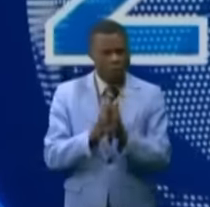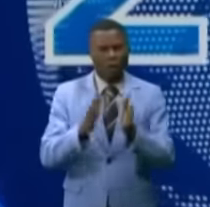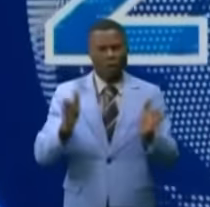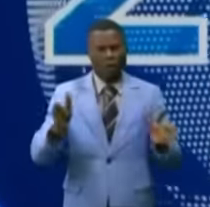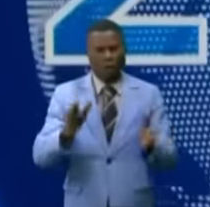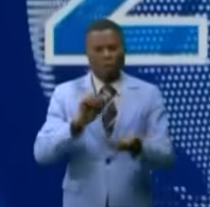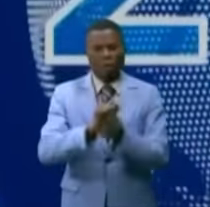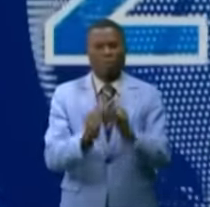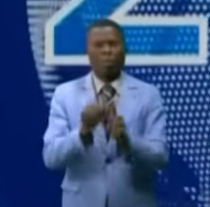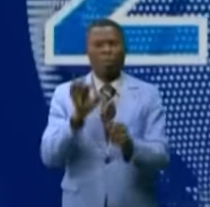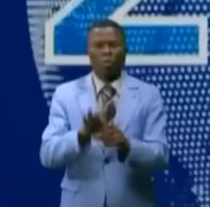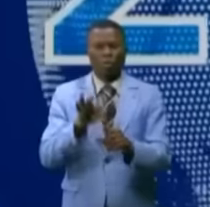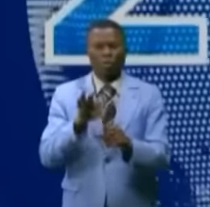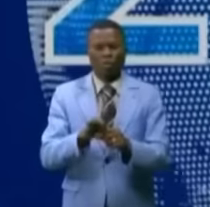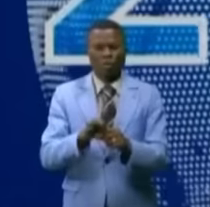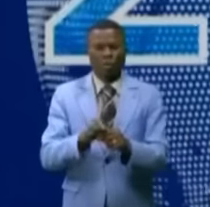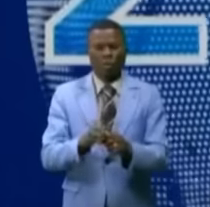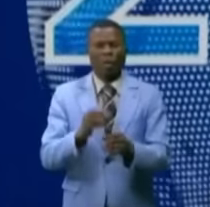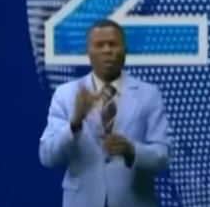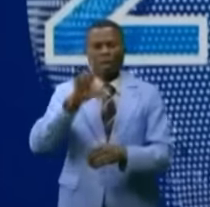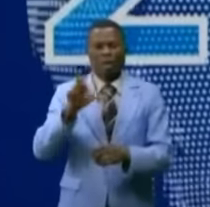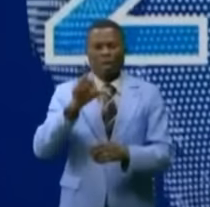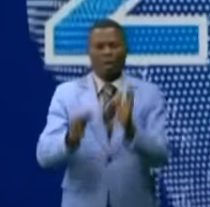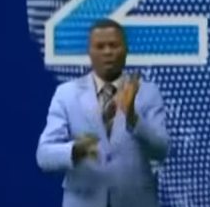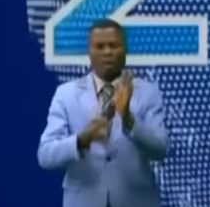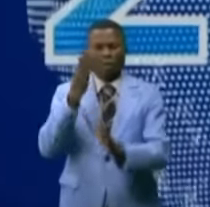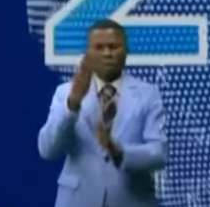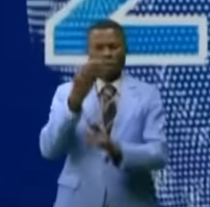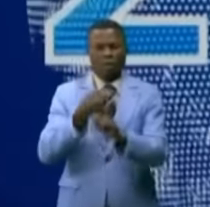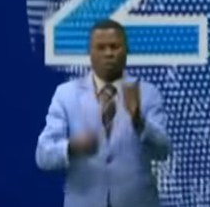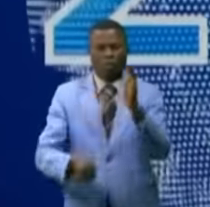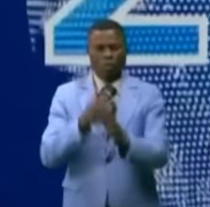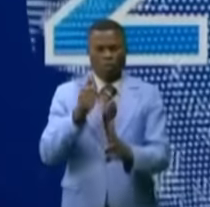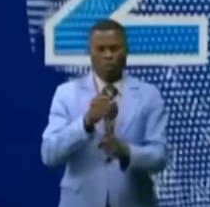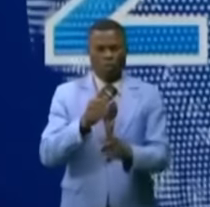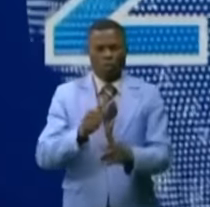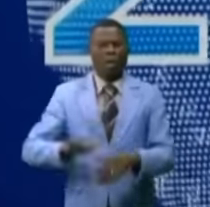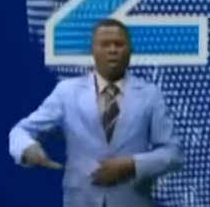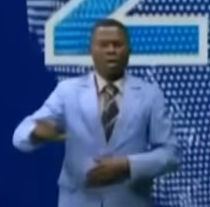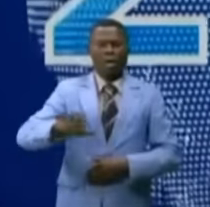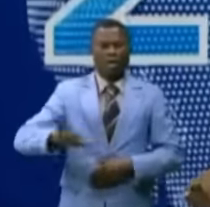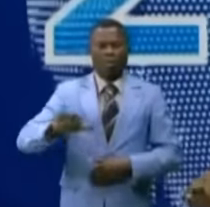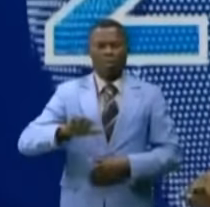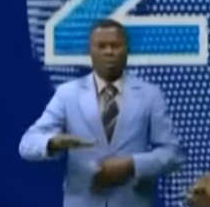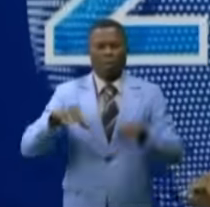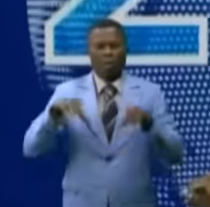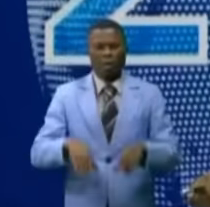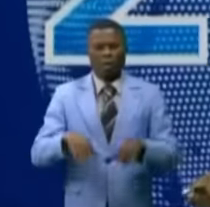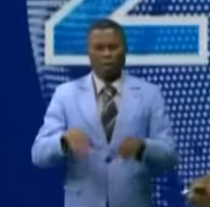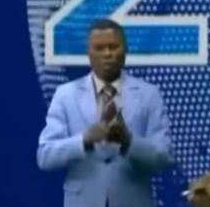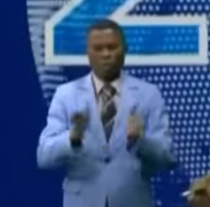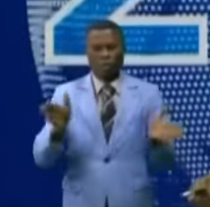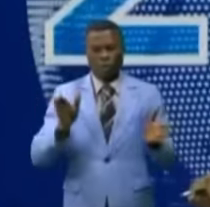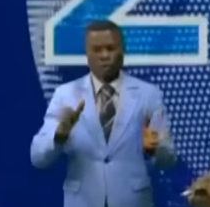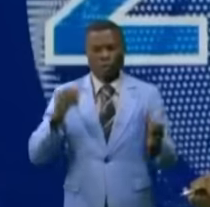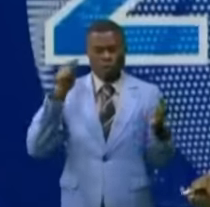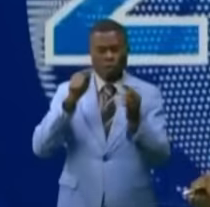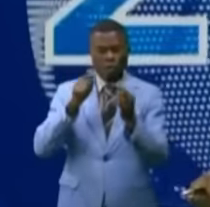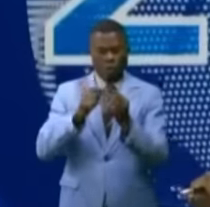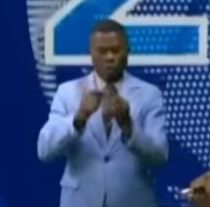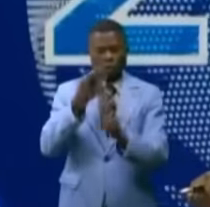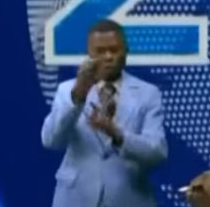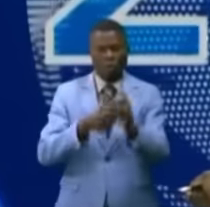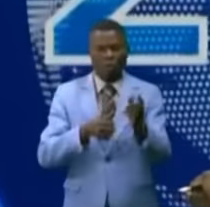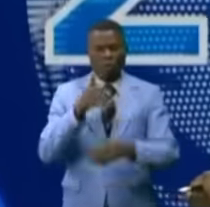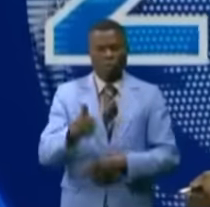du processus électoral déjà ce lundi 13 novembre 2023 sur toute l'étendue du territoire national et ce jusqu'au mois de